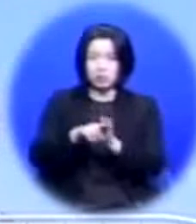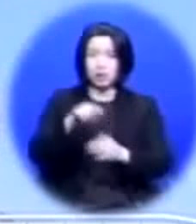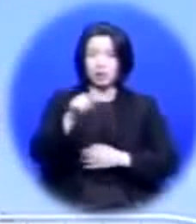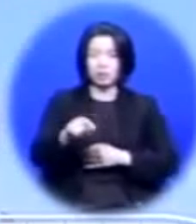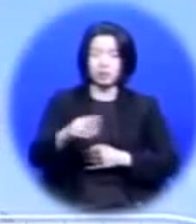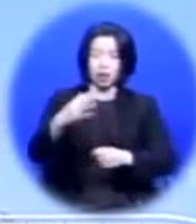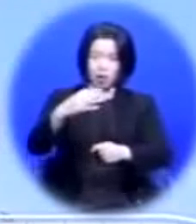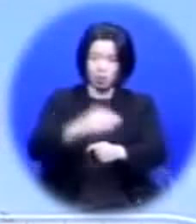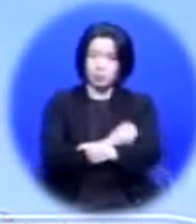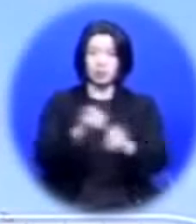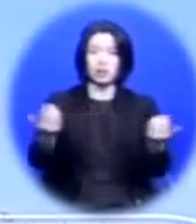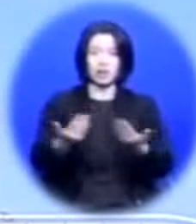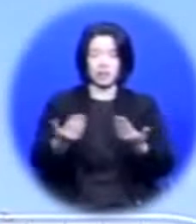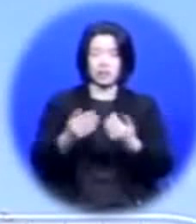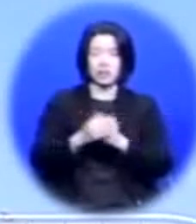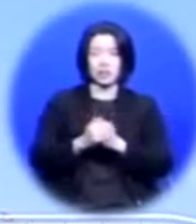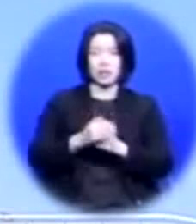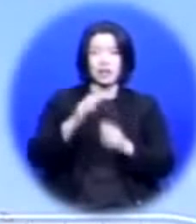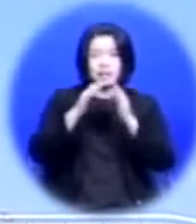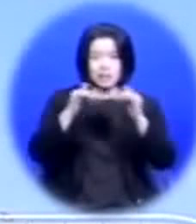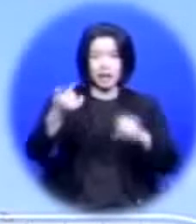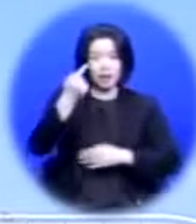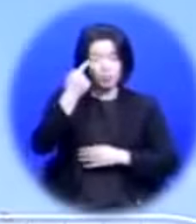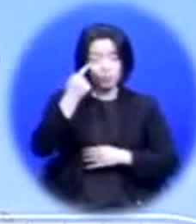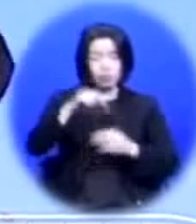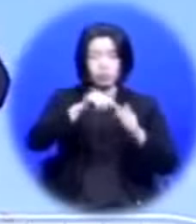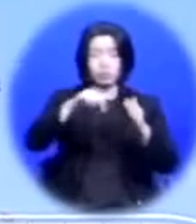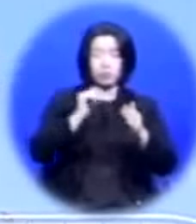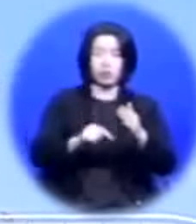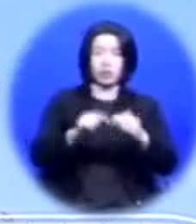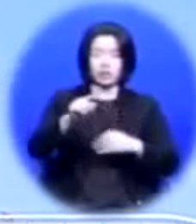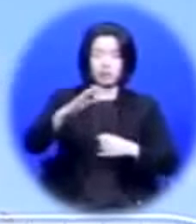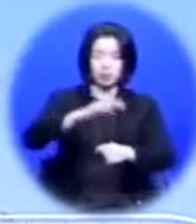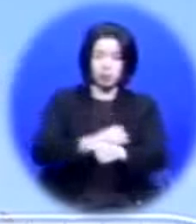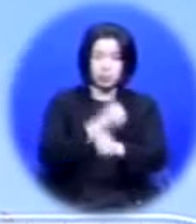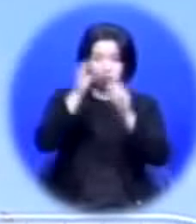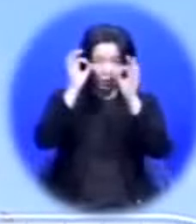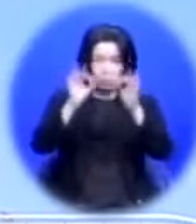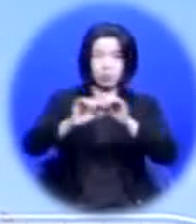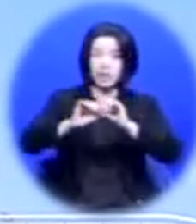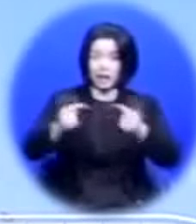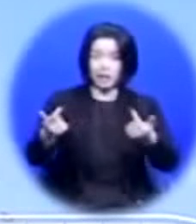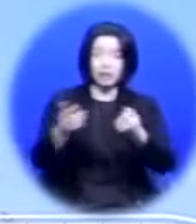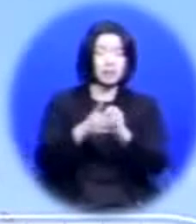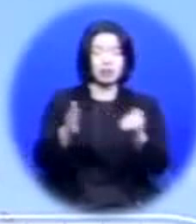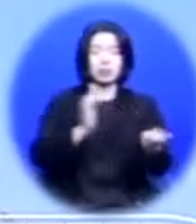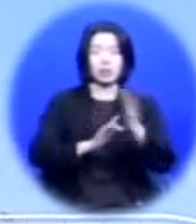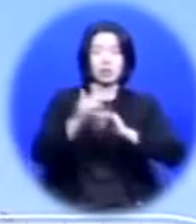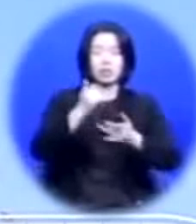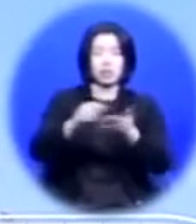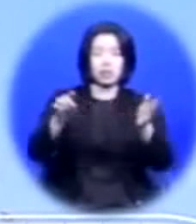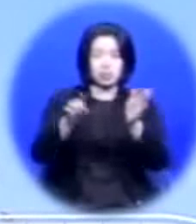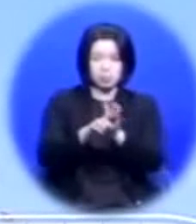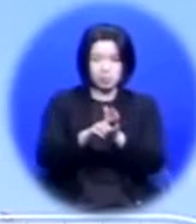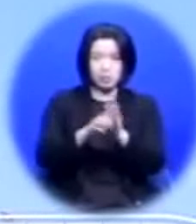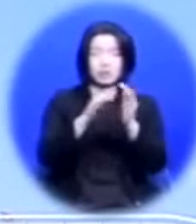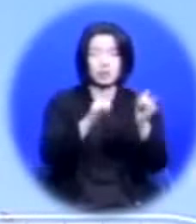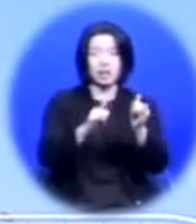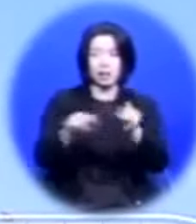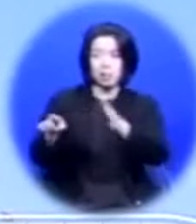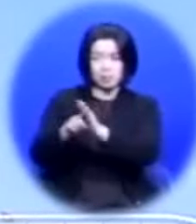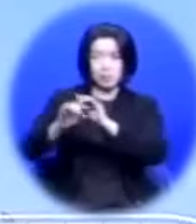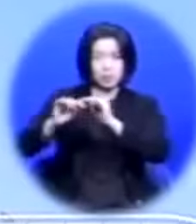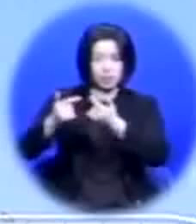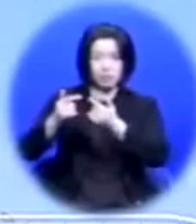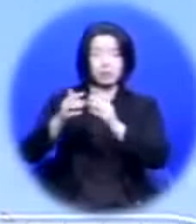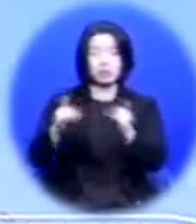엄청난 일이에요 사람들의 눈에는 그 엄청난게 보이지가 않으니까 예수 믿는 사람 예수 안 믿는 사람